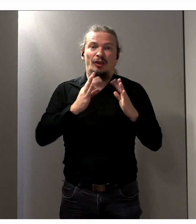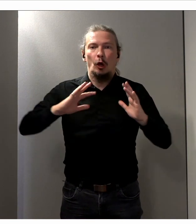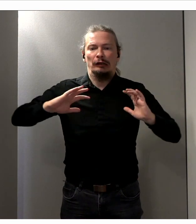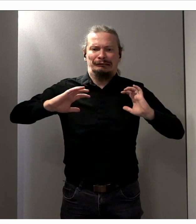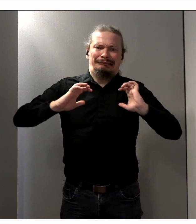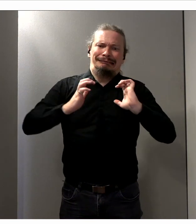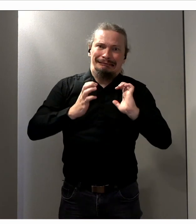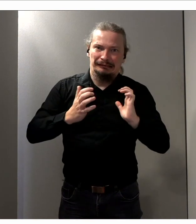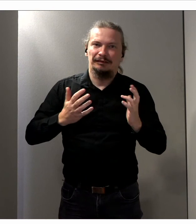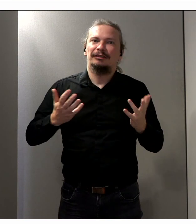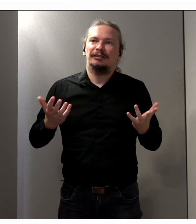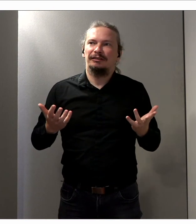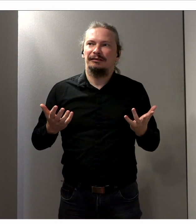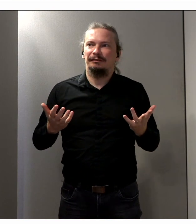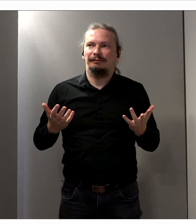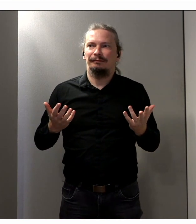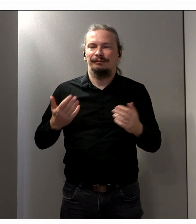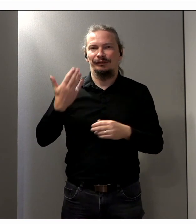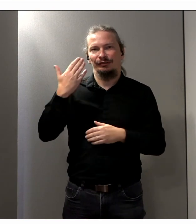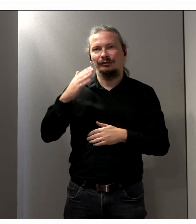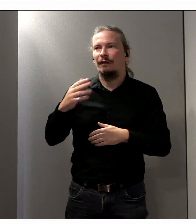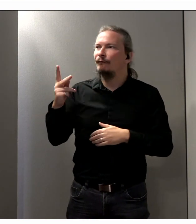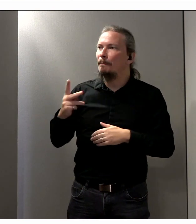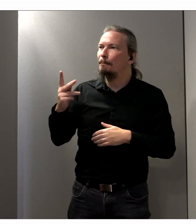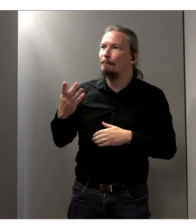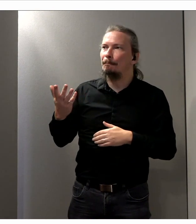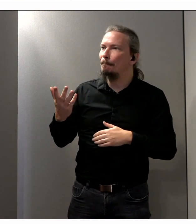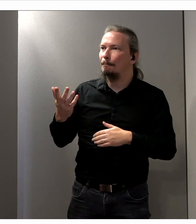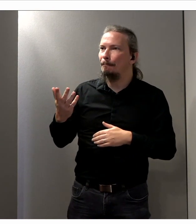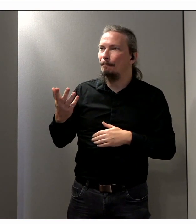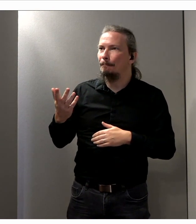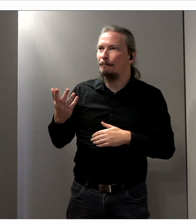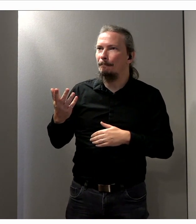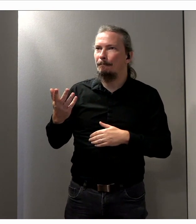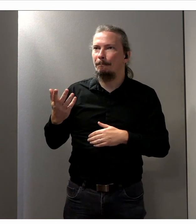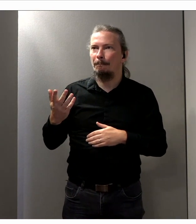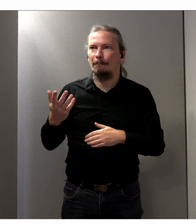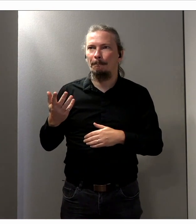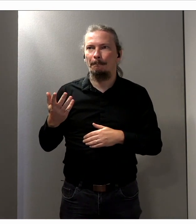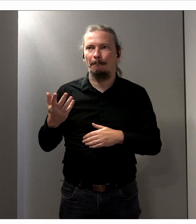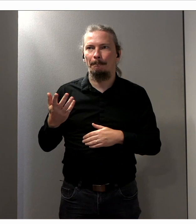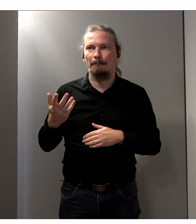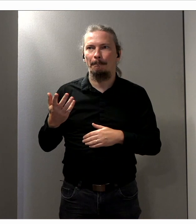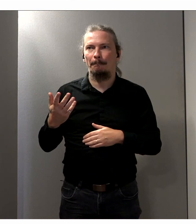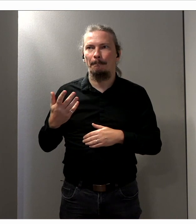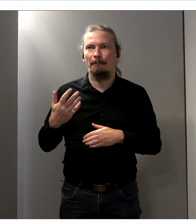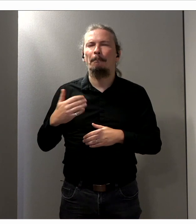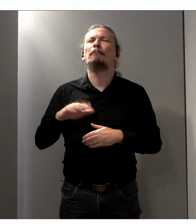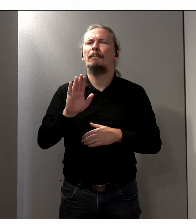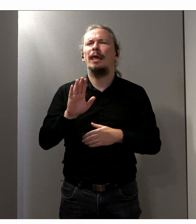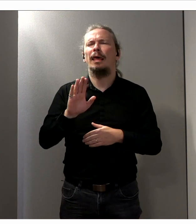réduit, Philippe doit... Non, mais par contre, mais il